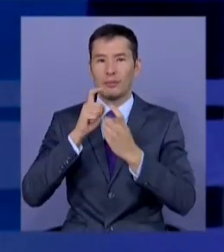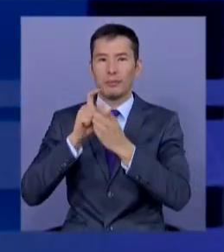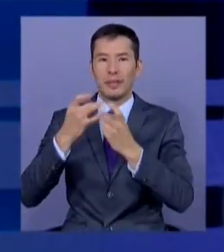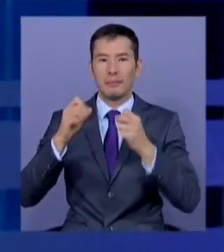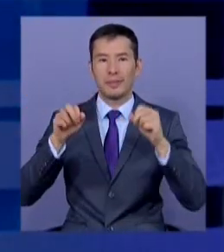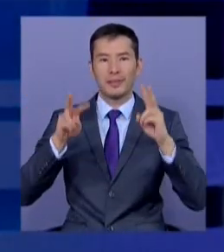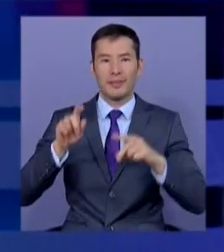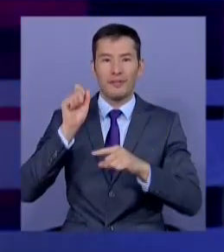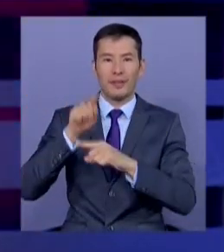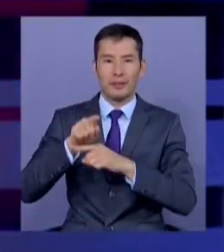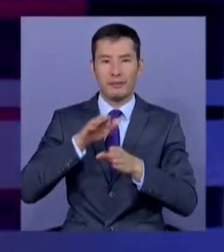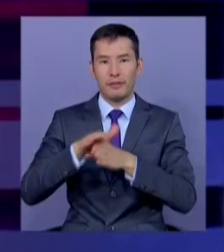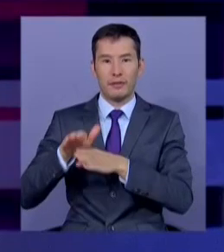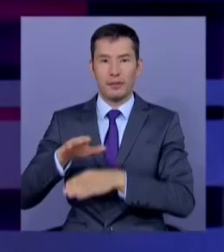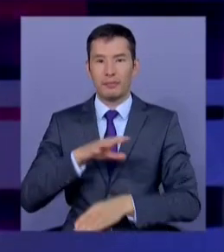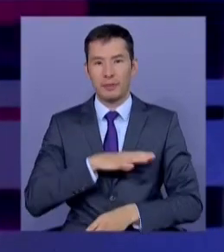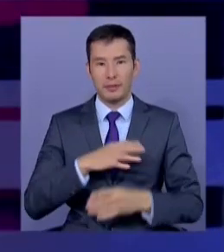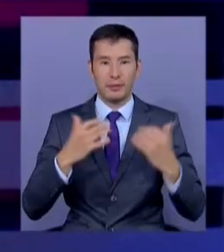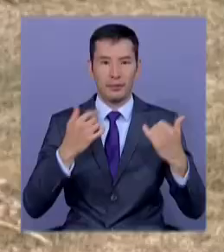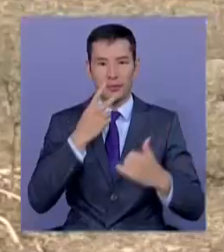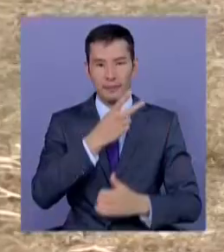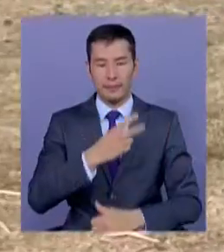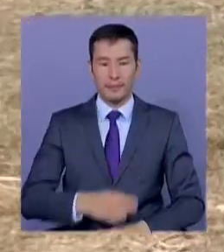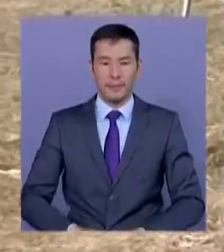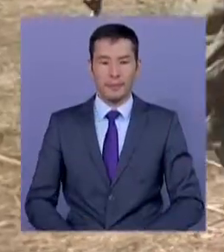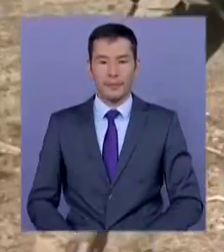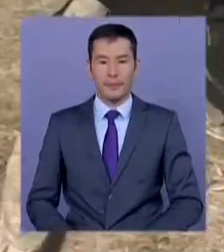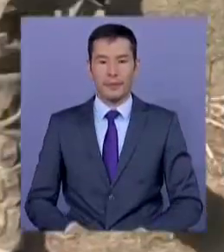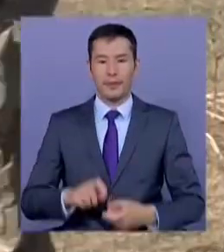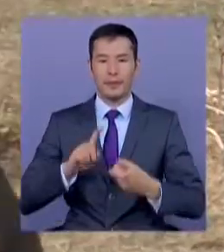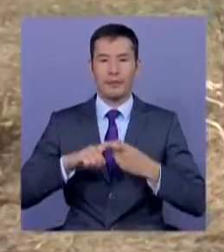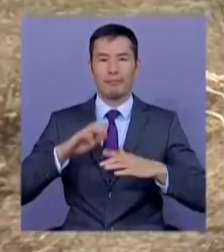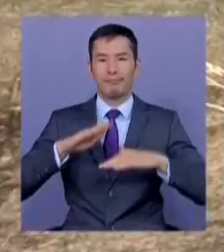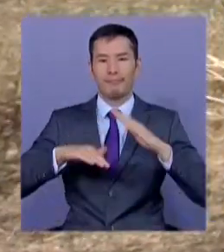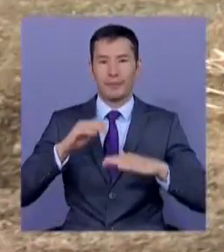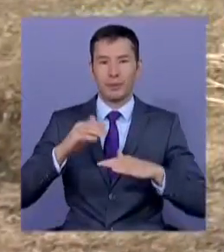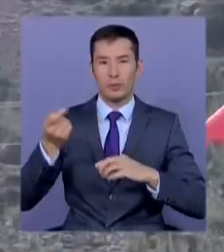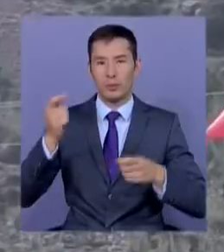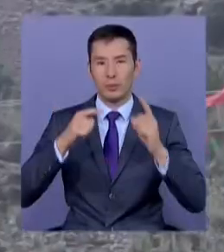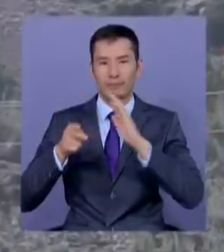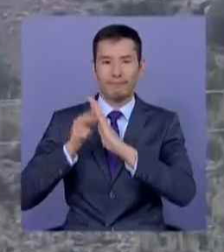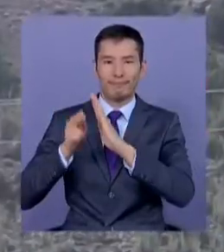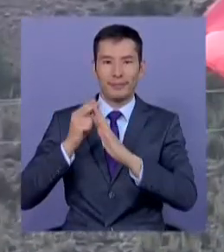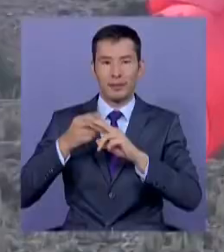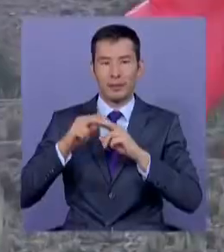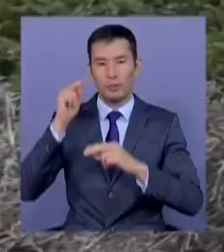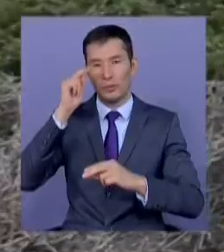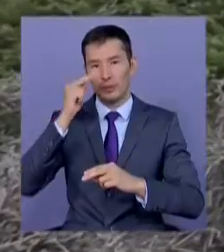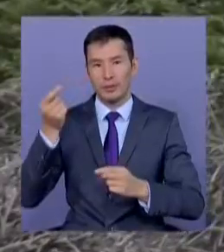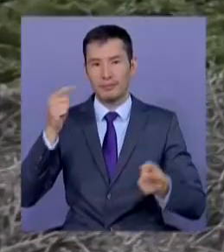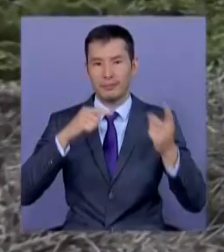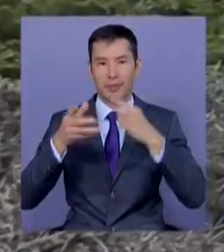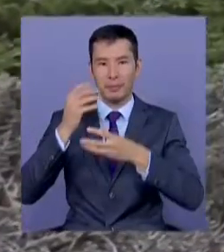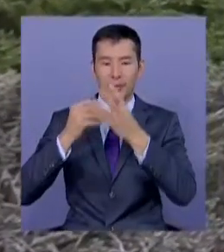тапсырмалар орындады. Толығырақ келесі сюжетте. Теориялық және практикалық сабақтар барысында екі елдің әскери қызметшілері